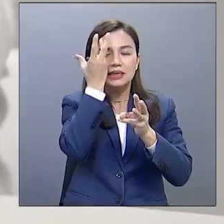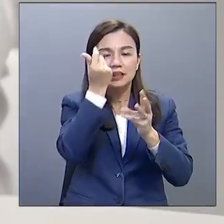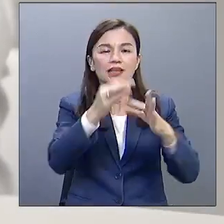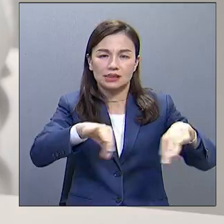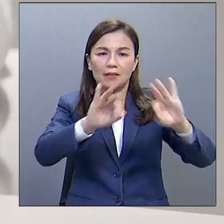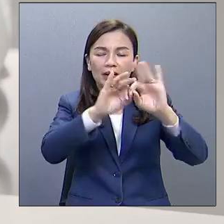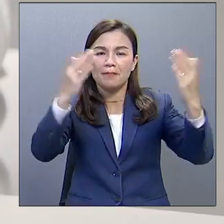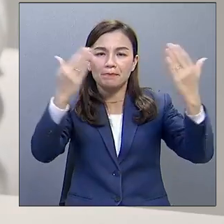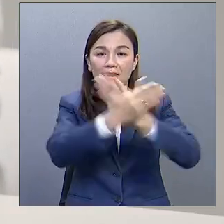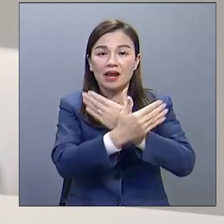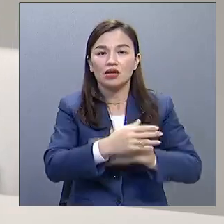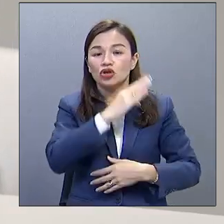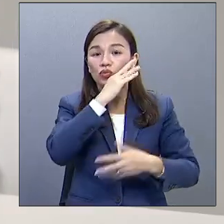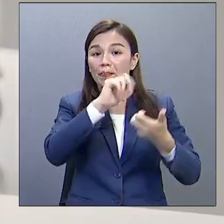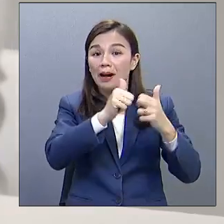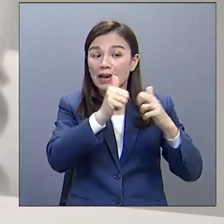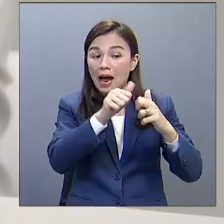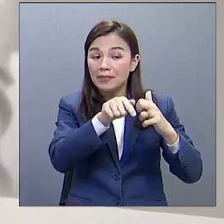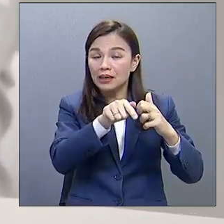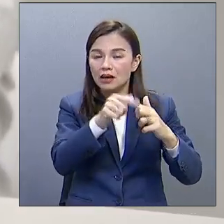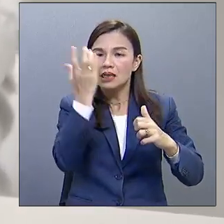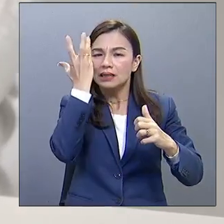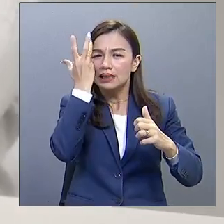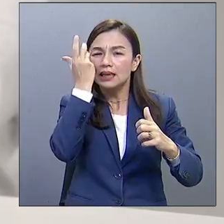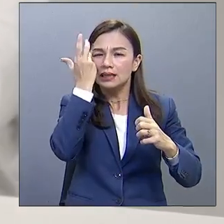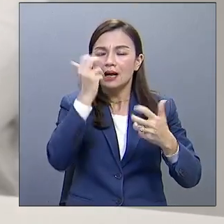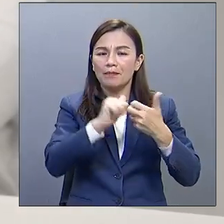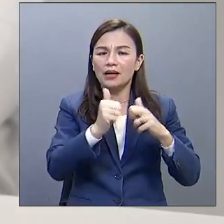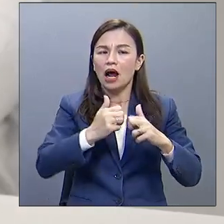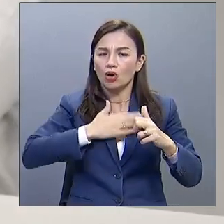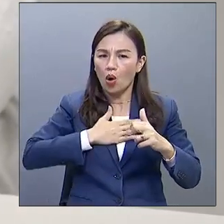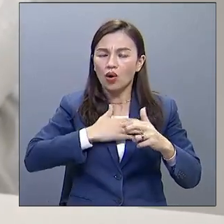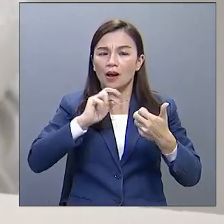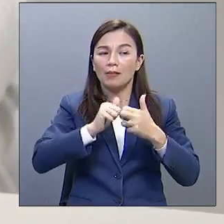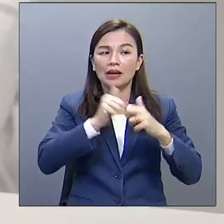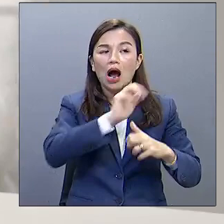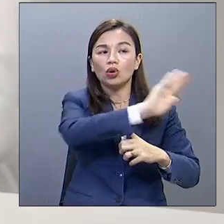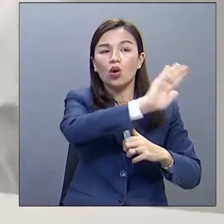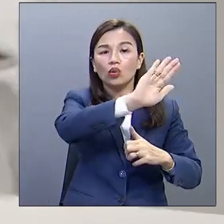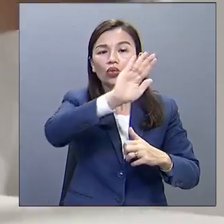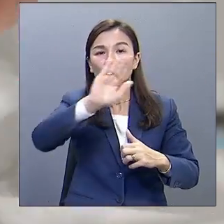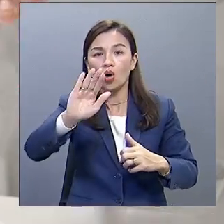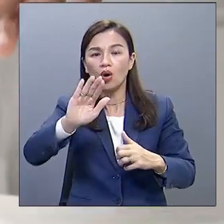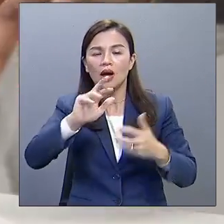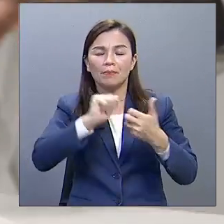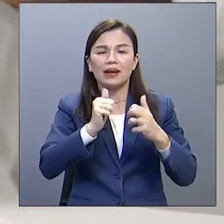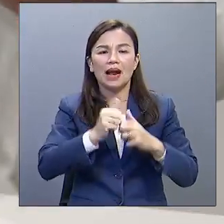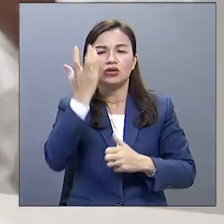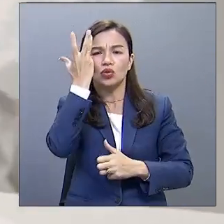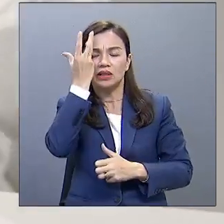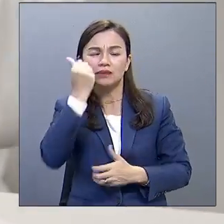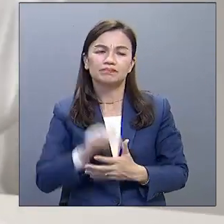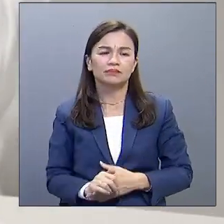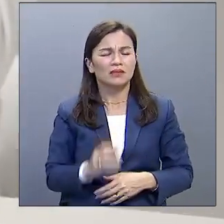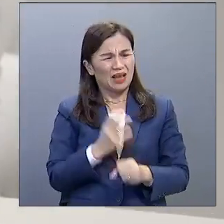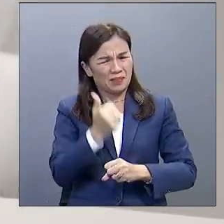เวลาเรามีปัญหาส่วนใหญ่เราเครียดเพราะเรามีปัญหาก็เป็นปัญหาของตัวเรากับปัญหาของคนอื่นแล้วก็คิดว่าปัญหานี้เราจัดการได้ไหมถ้าจั